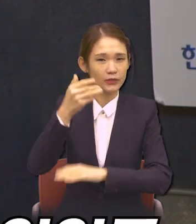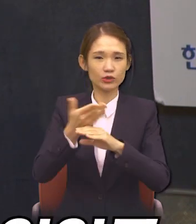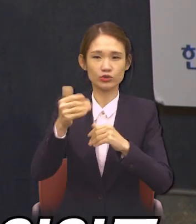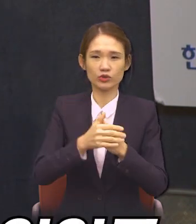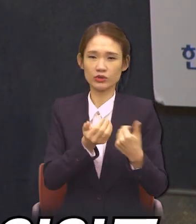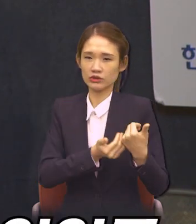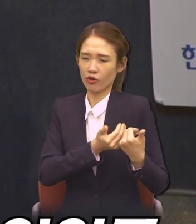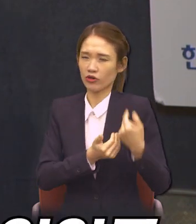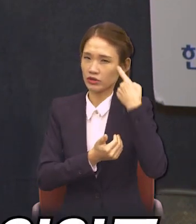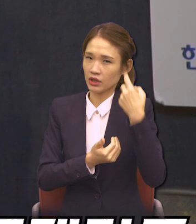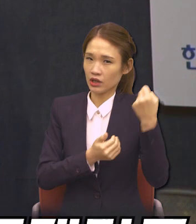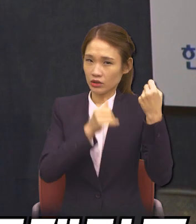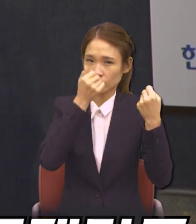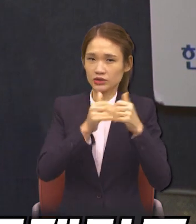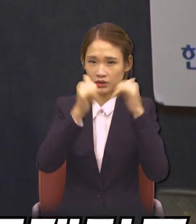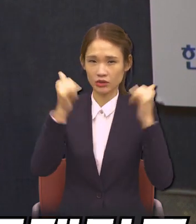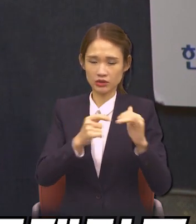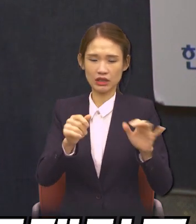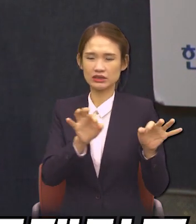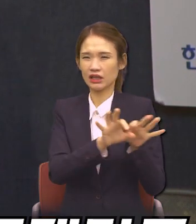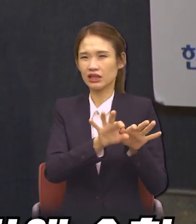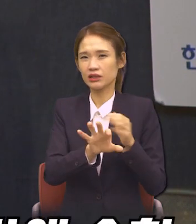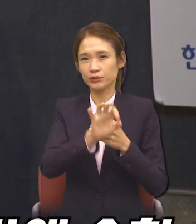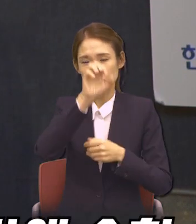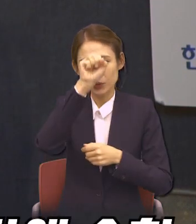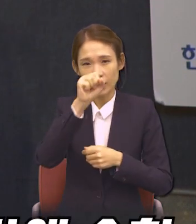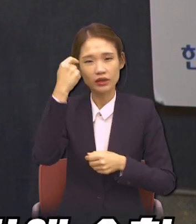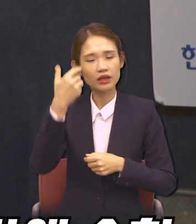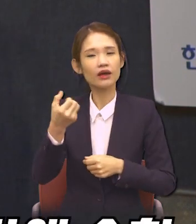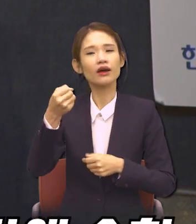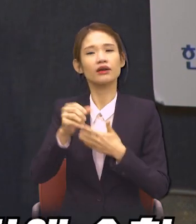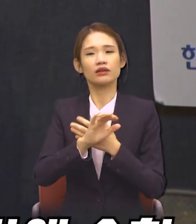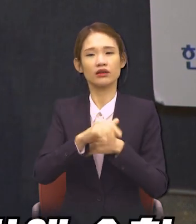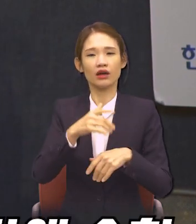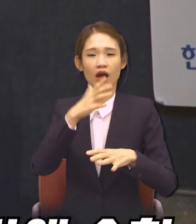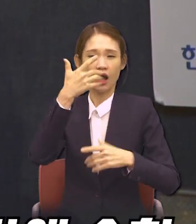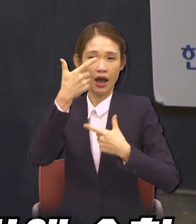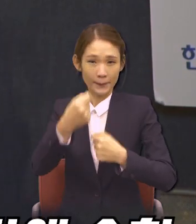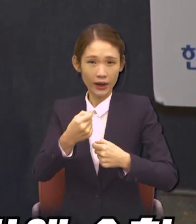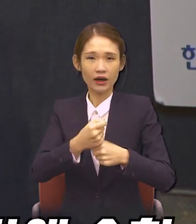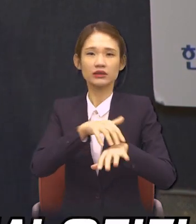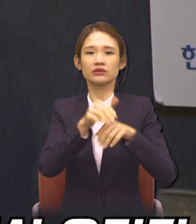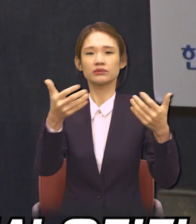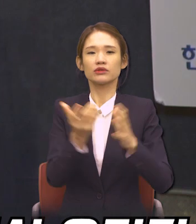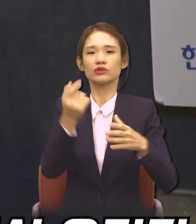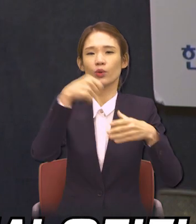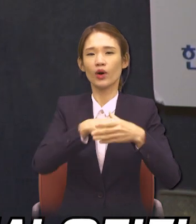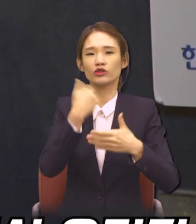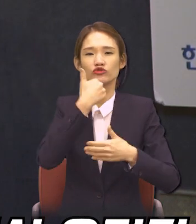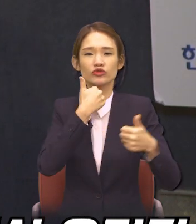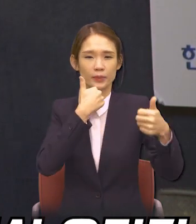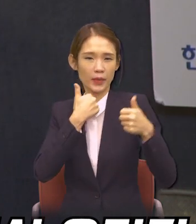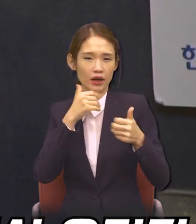또는 열등하다고 생각하고 있었고 사회에서 좀 없었으면 좋겠다라고 생각하고 있었는데 마침 그 집단에 속한 누군가가